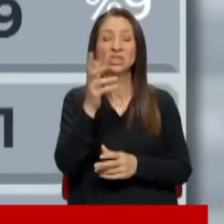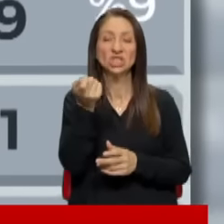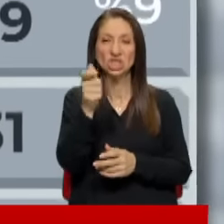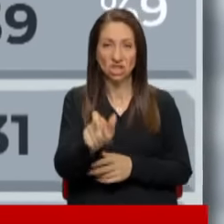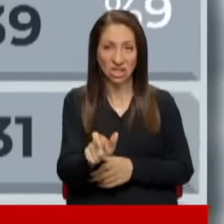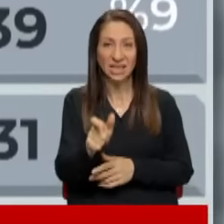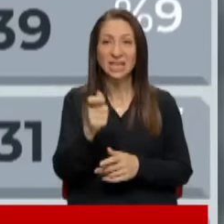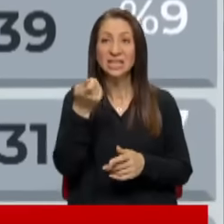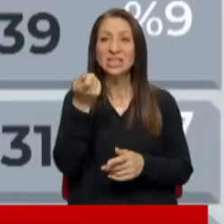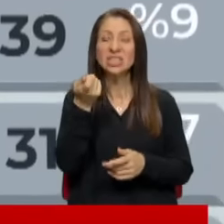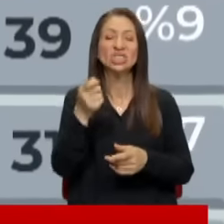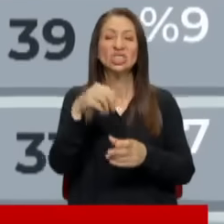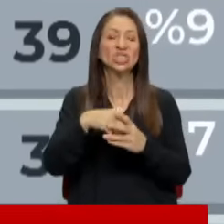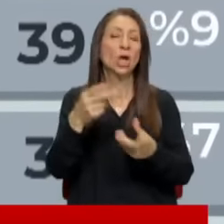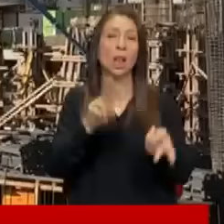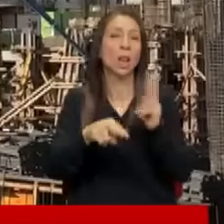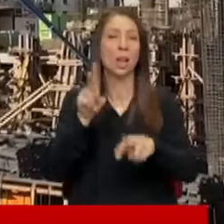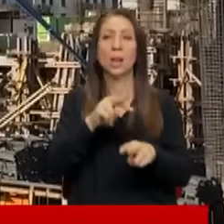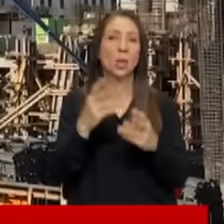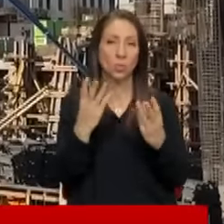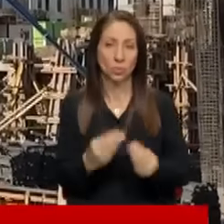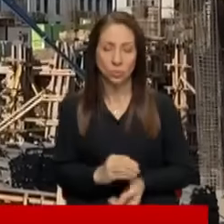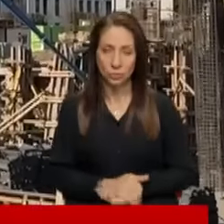işçi iş cinayetlerine kurban gitti.